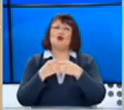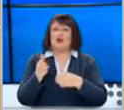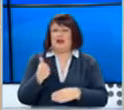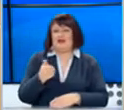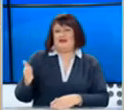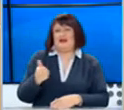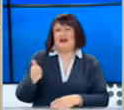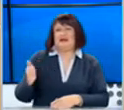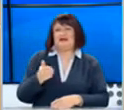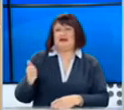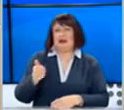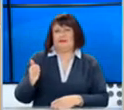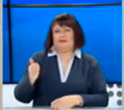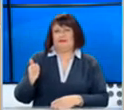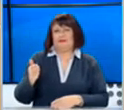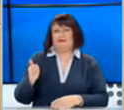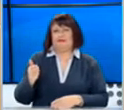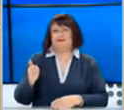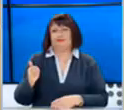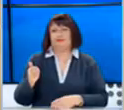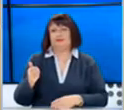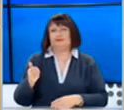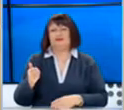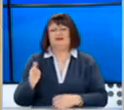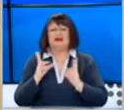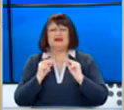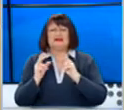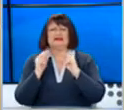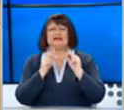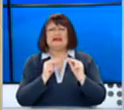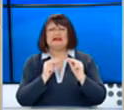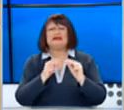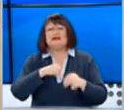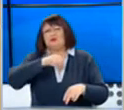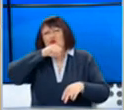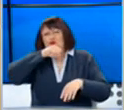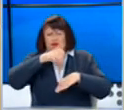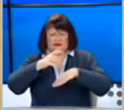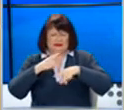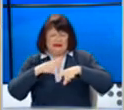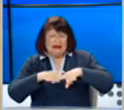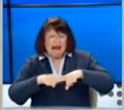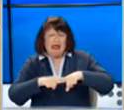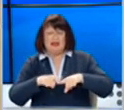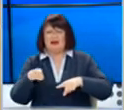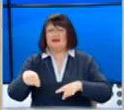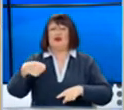Νέας Δημοκρατίας και όλη αυτή την, νομίζω, λίγο άχαρη συζήτηση περί πατριωτισμού.